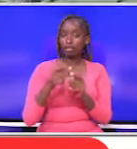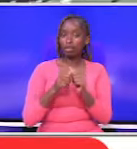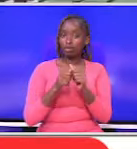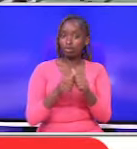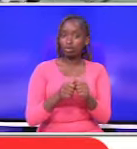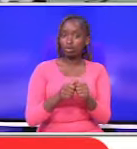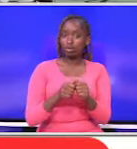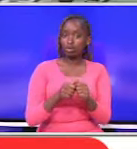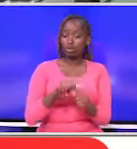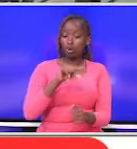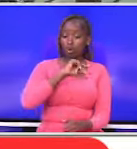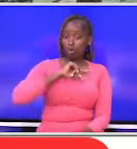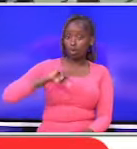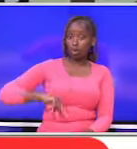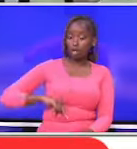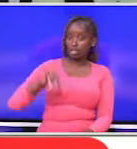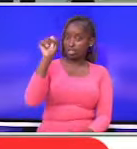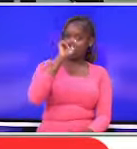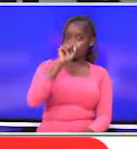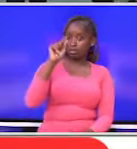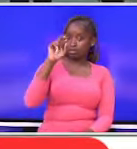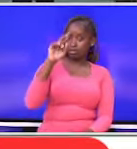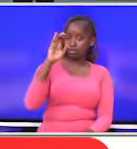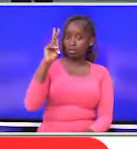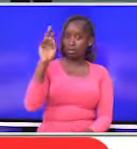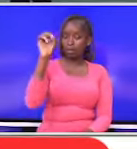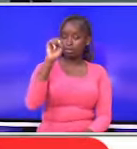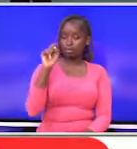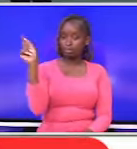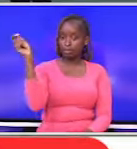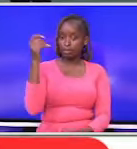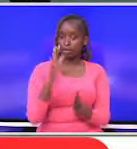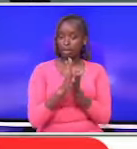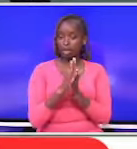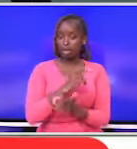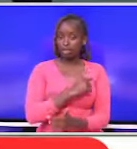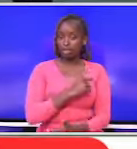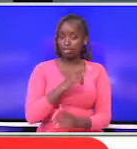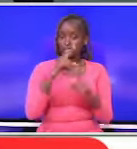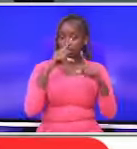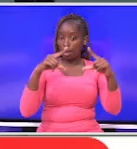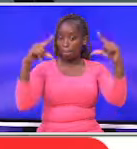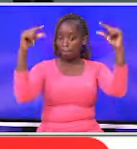watakutana na Japan siku ya Jumamosi. Kenya na Japan zinashikilia mkia katika kundi hili.